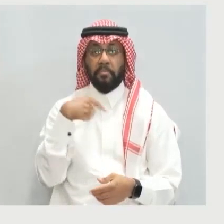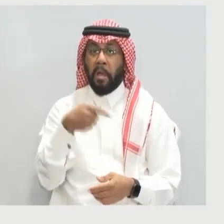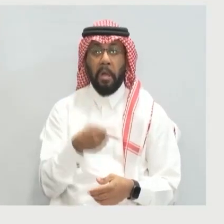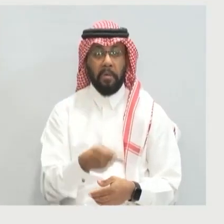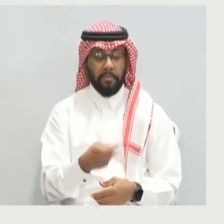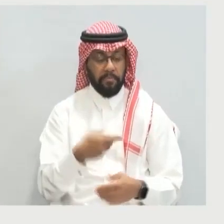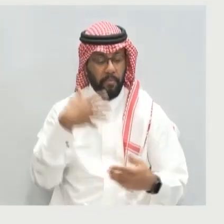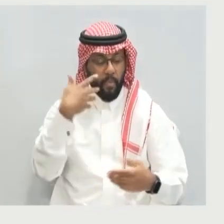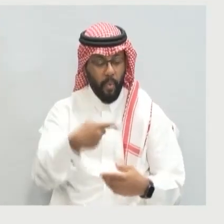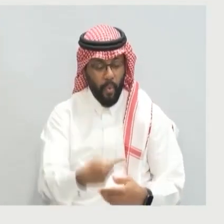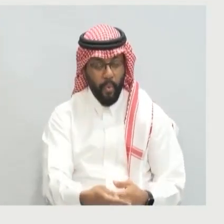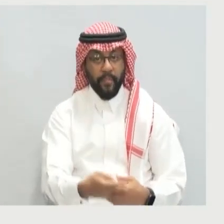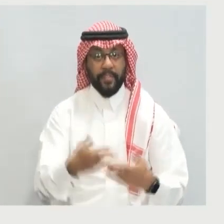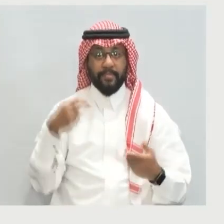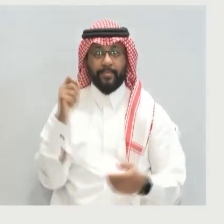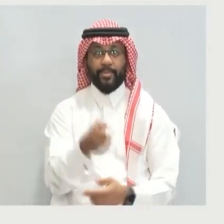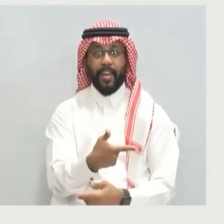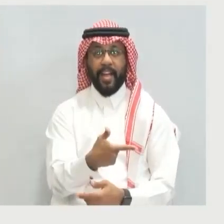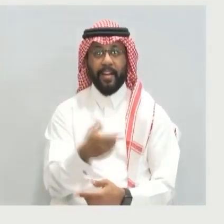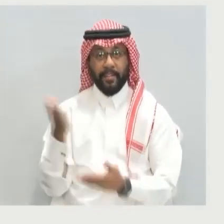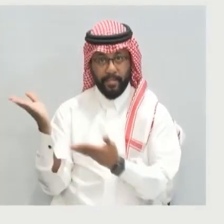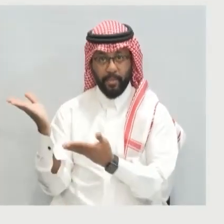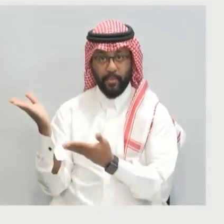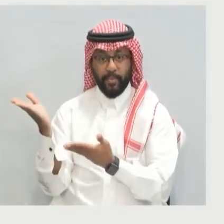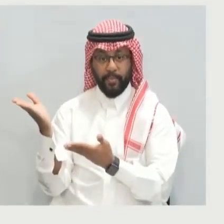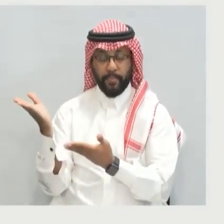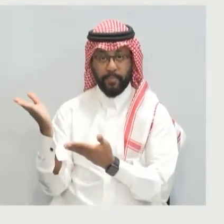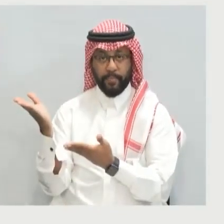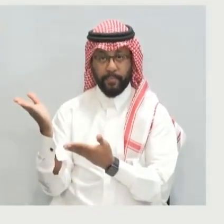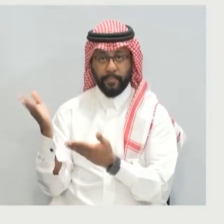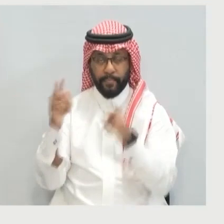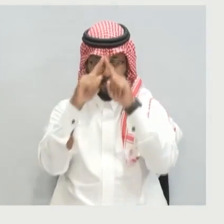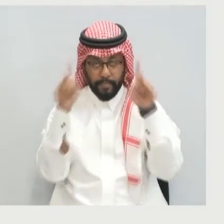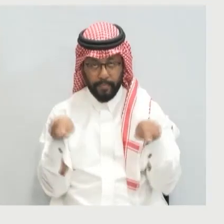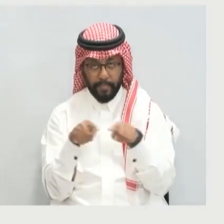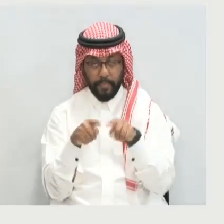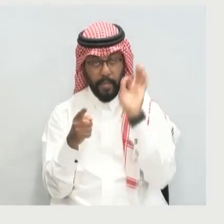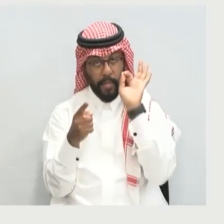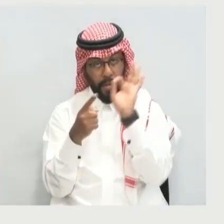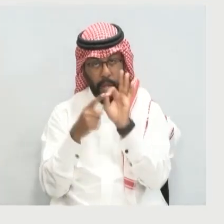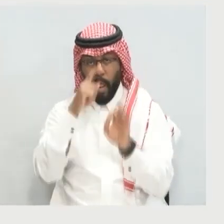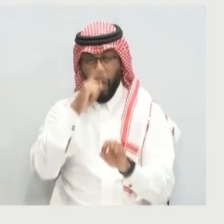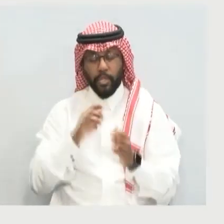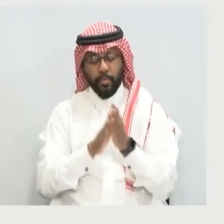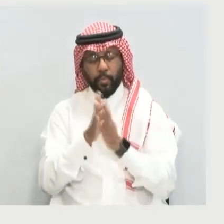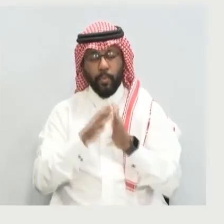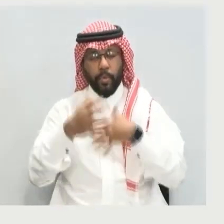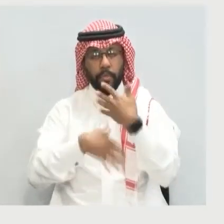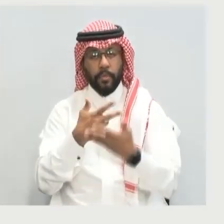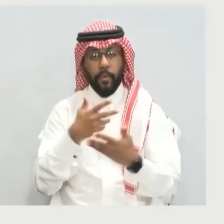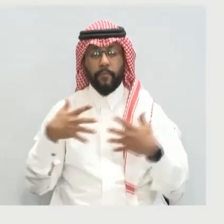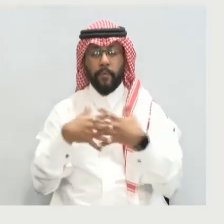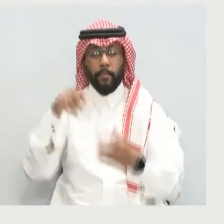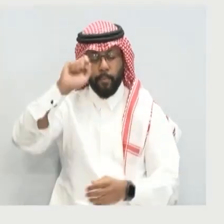الاصطدامات كبير التي لها طاقه كافيه ايضا لحدوث التفاعل لذا سيكون التفاعل في هذه الحاله